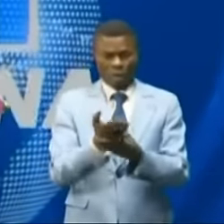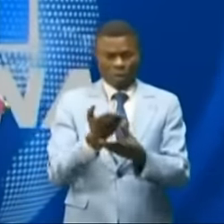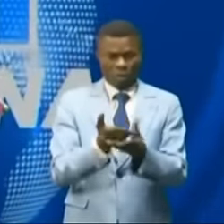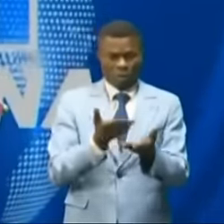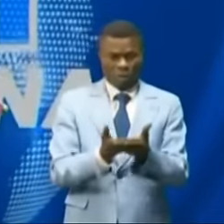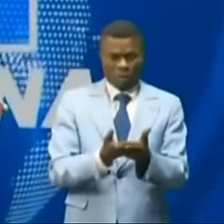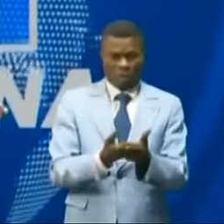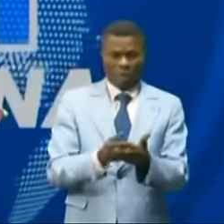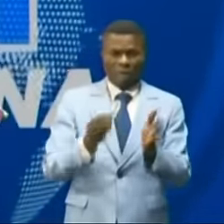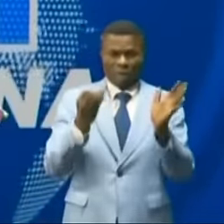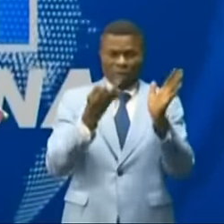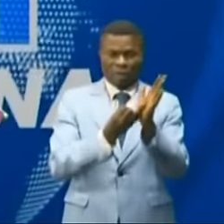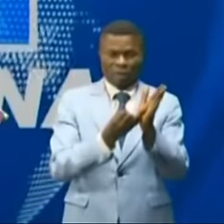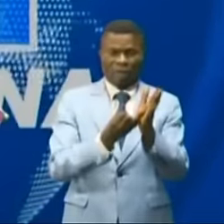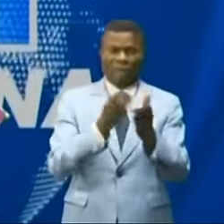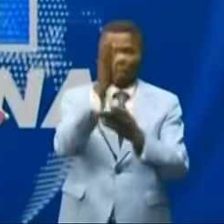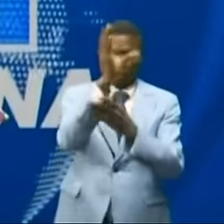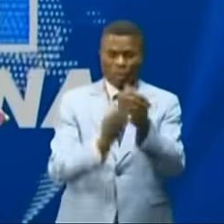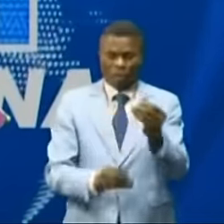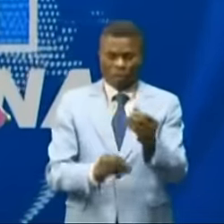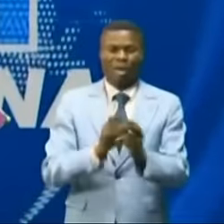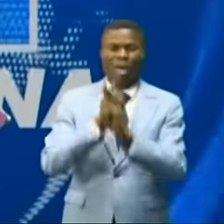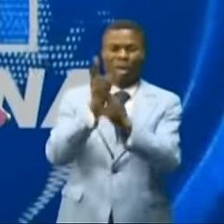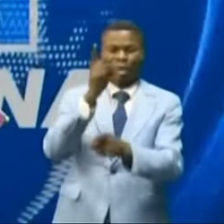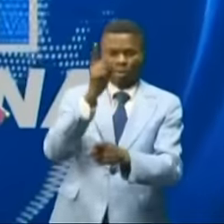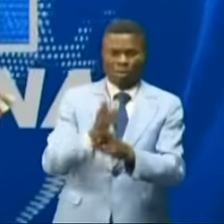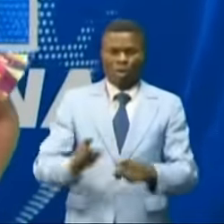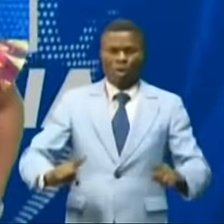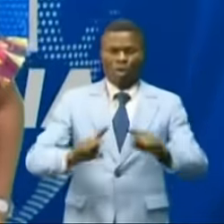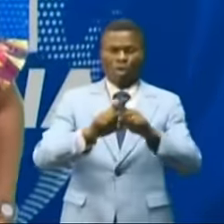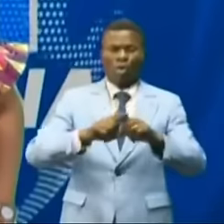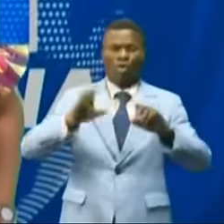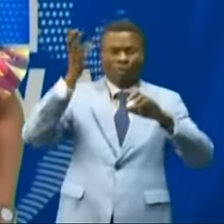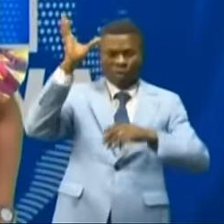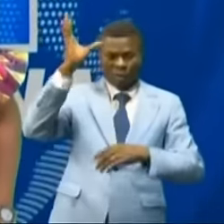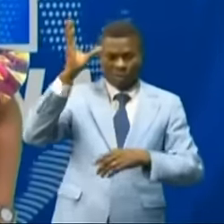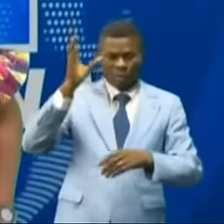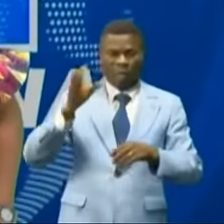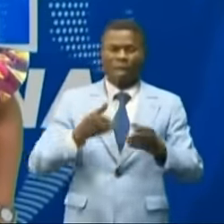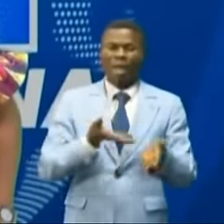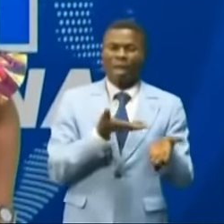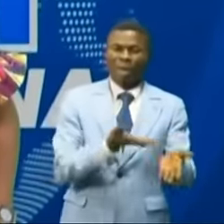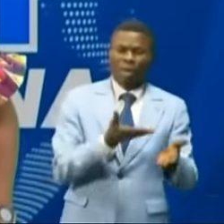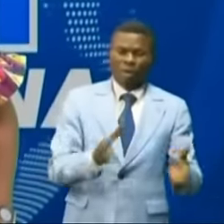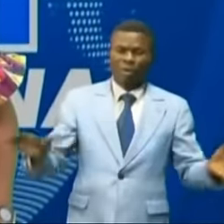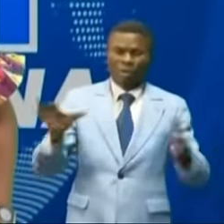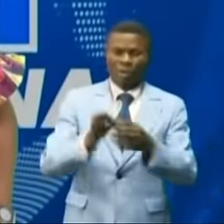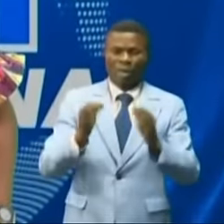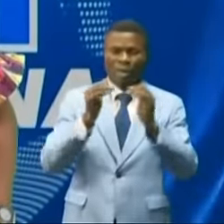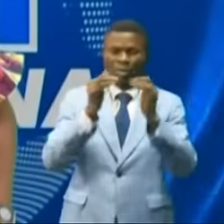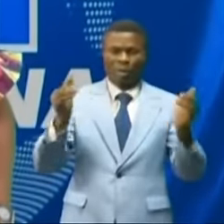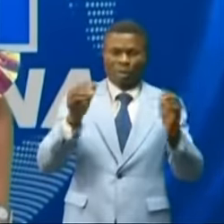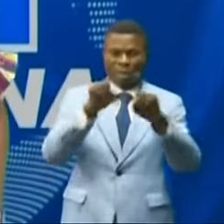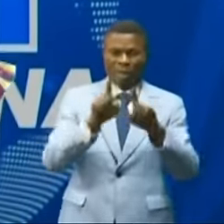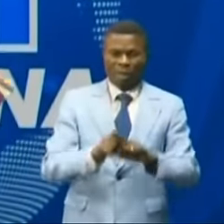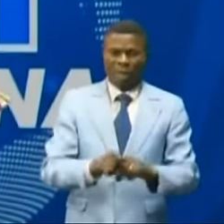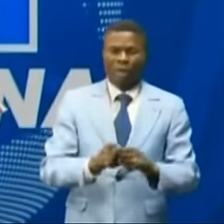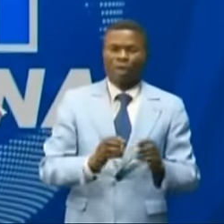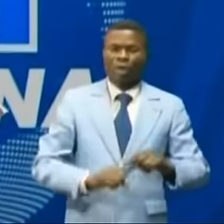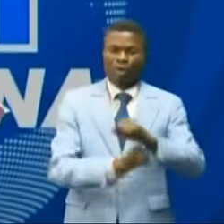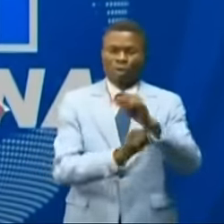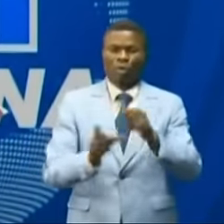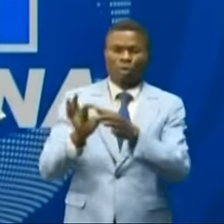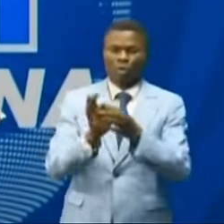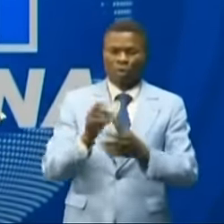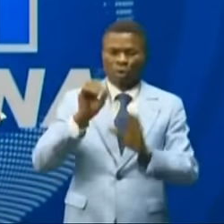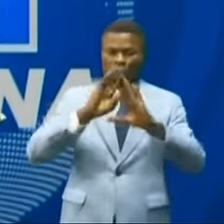de sept chapitres constituent une réponse aux conflits coutumiers et favorisent la cohabitation pacifique et consolide l'unité